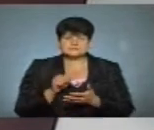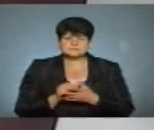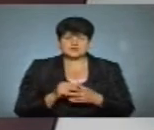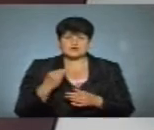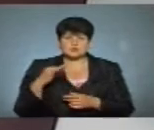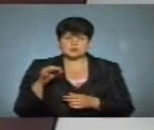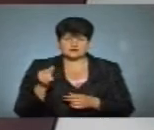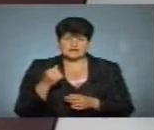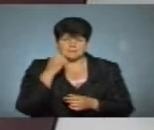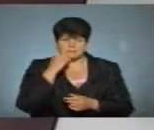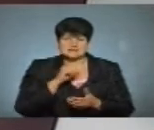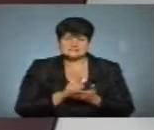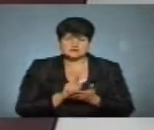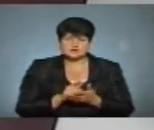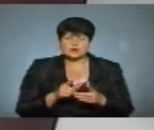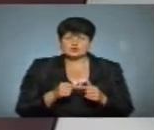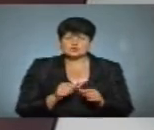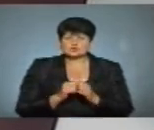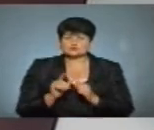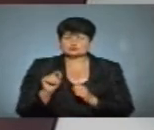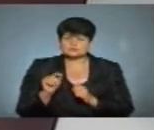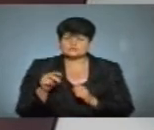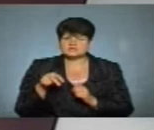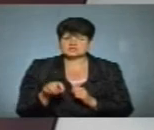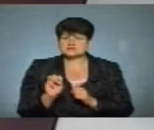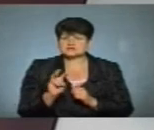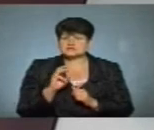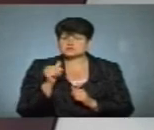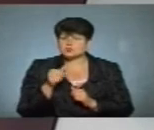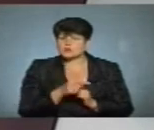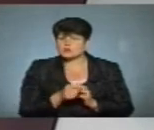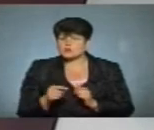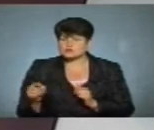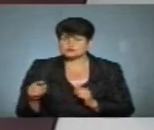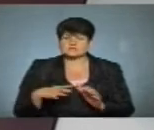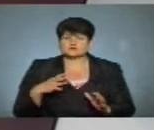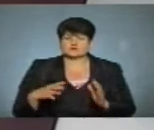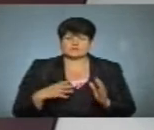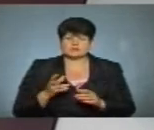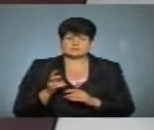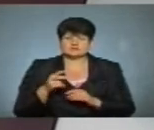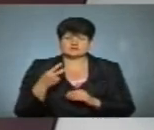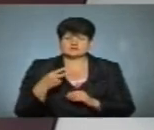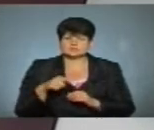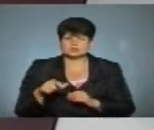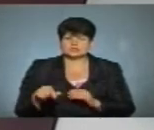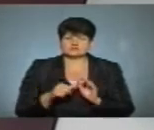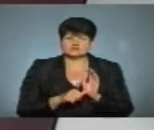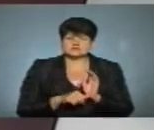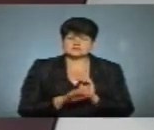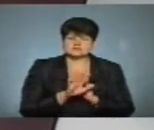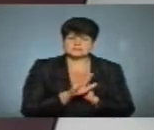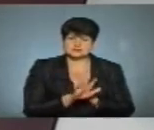для пенсіонерів організовують щопонеділка з 2013 року. Тренування відвідують 20 осіб віком від